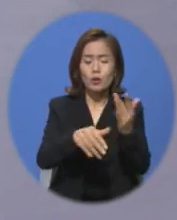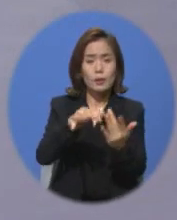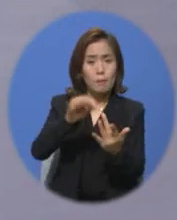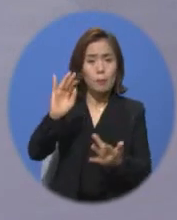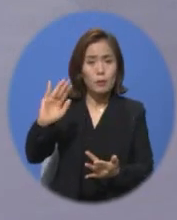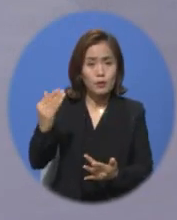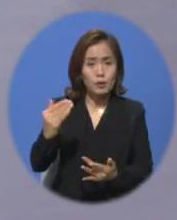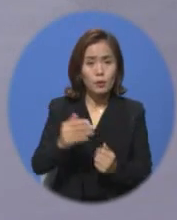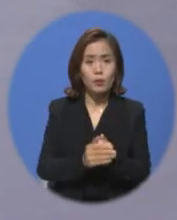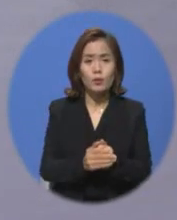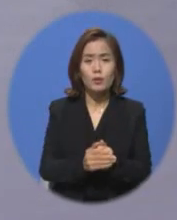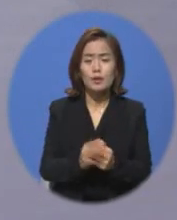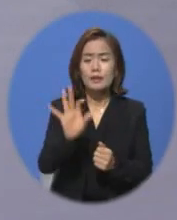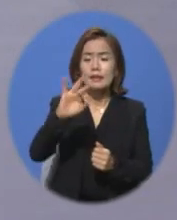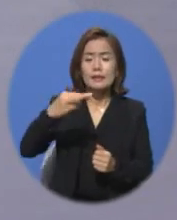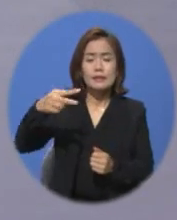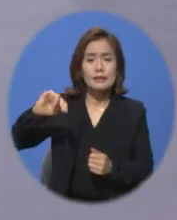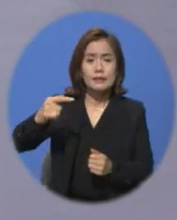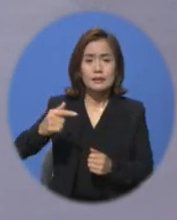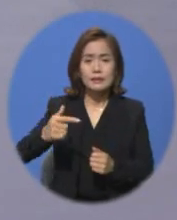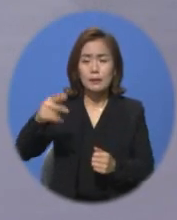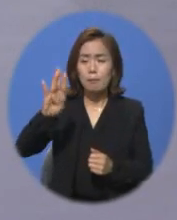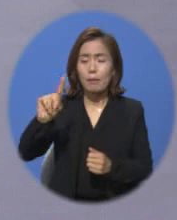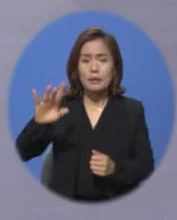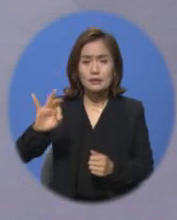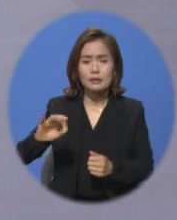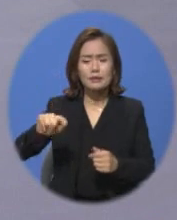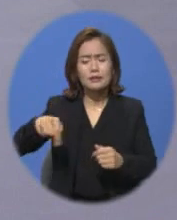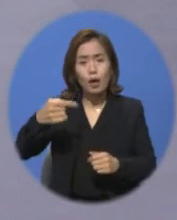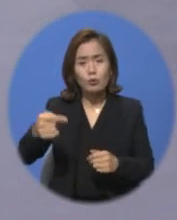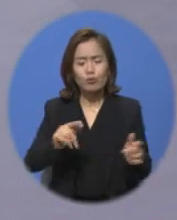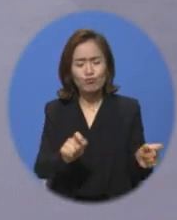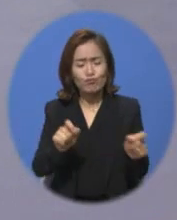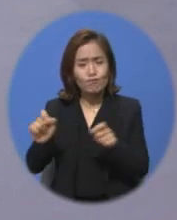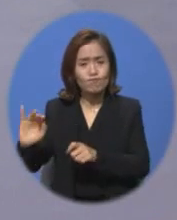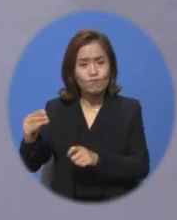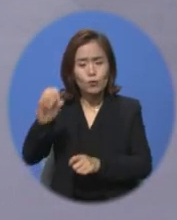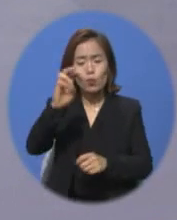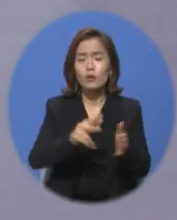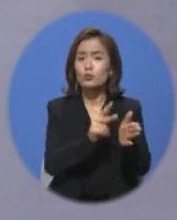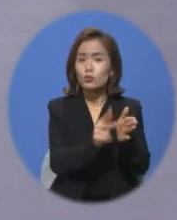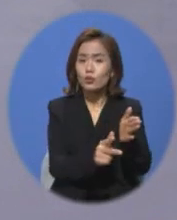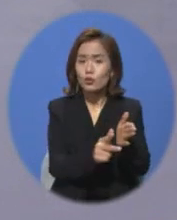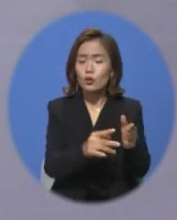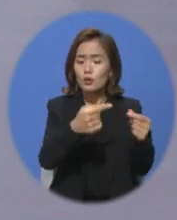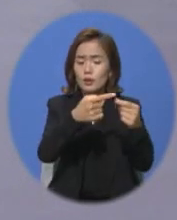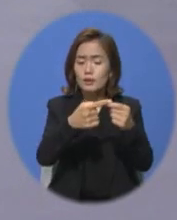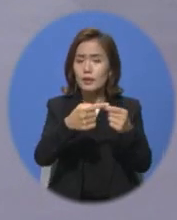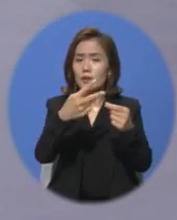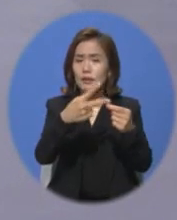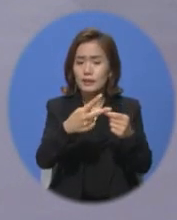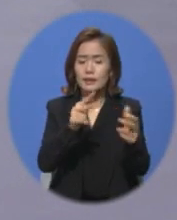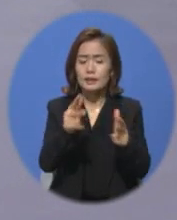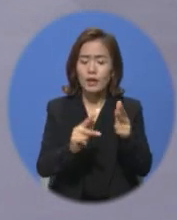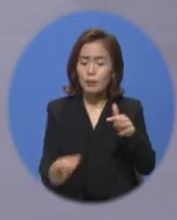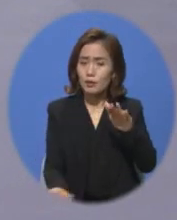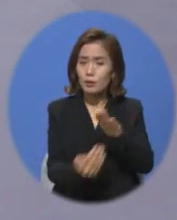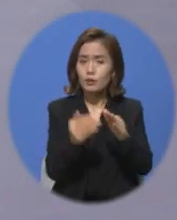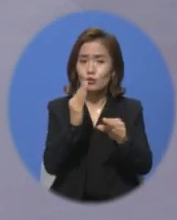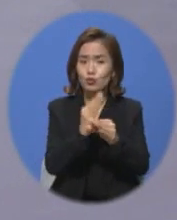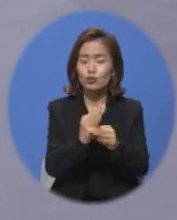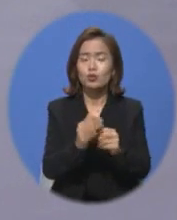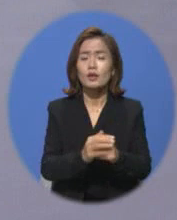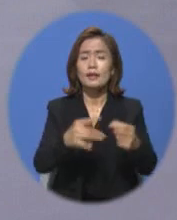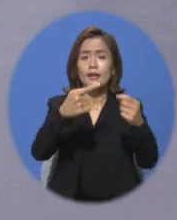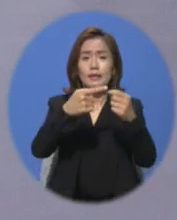이 선정되었고,일신과전남 직물공장부지는보류되었습니다. 광주역프로젝트는두단계로구성됩니다 .앞서말씀